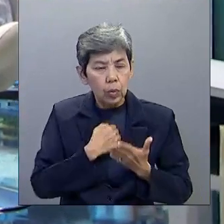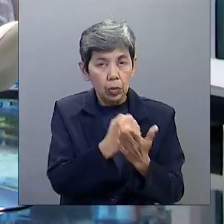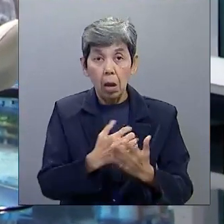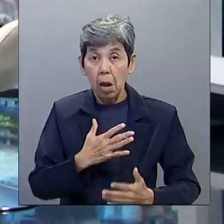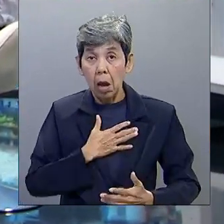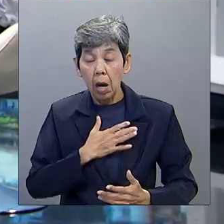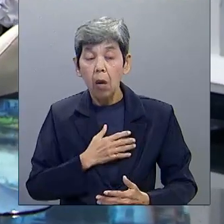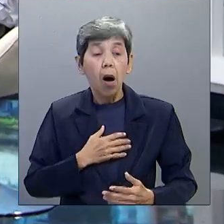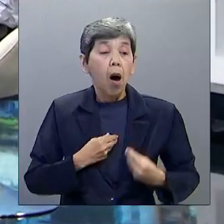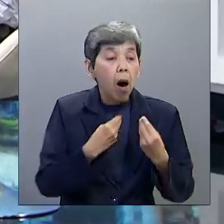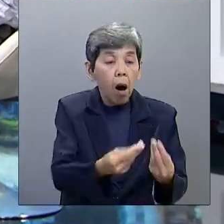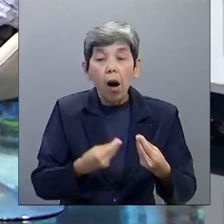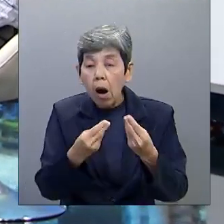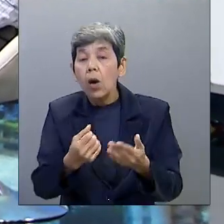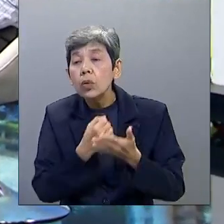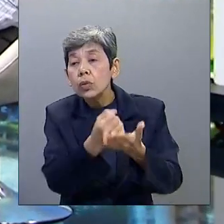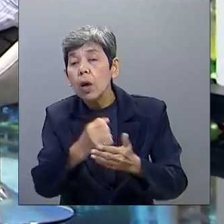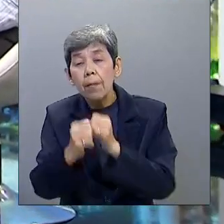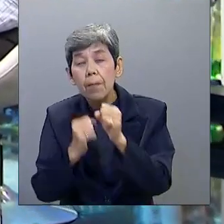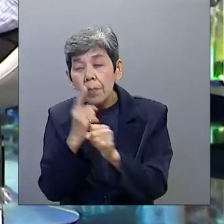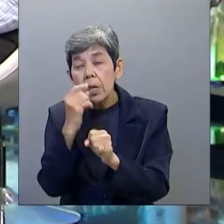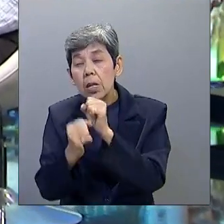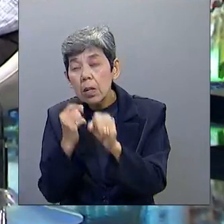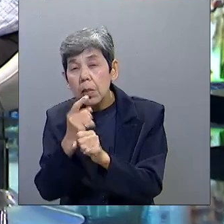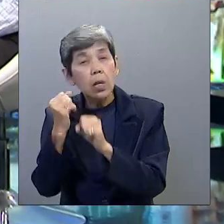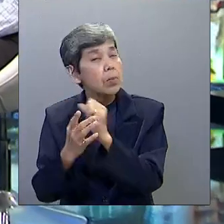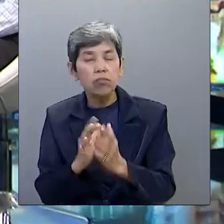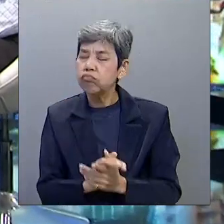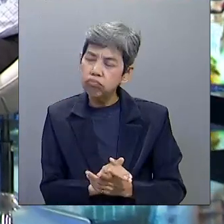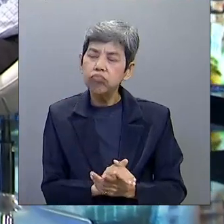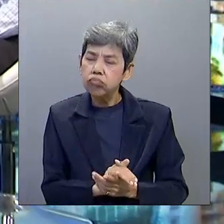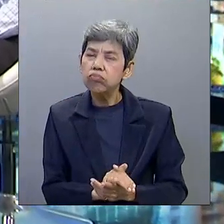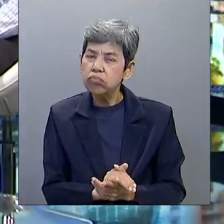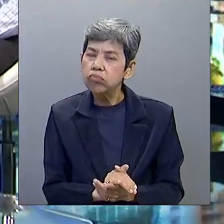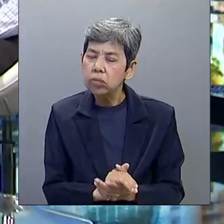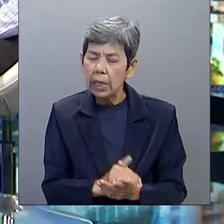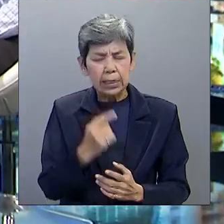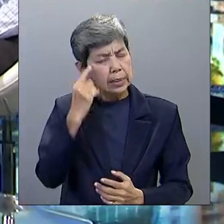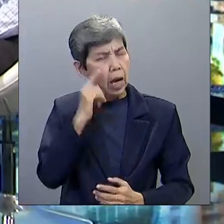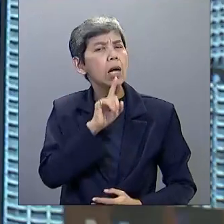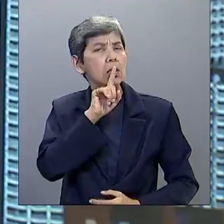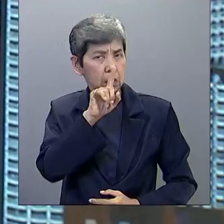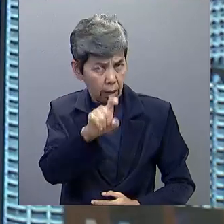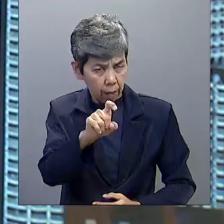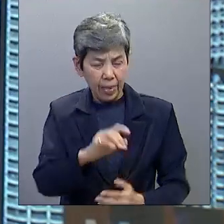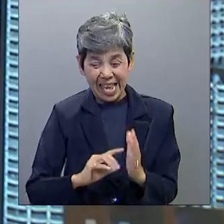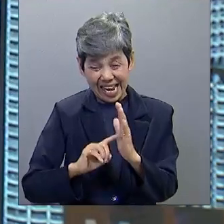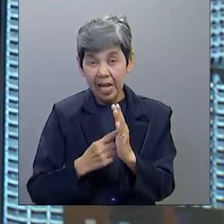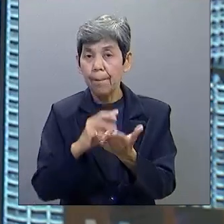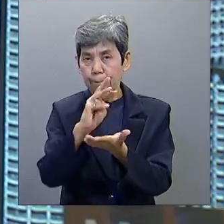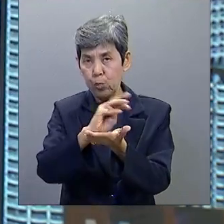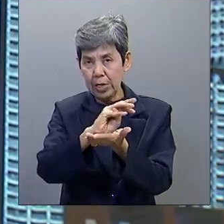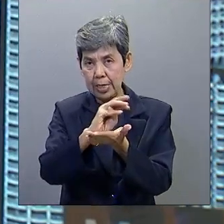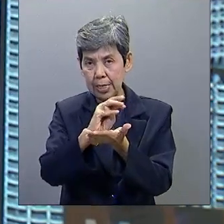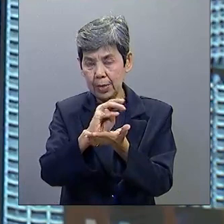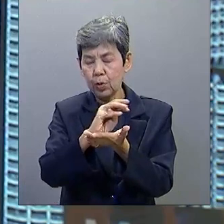เราไปให้ในทุกๆปีมันก็อาจจะไม่ใช่เรื่องของการแก้ไขปัญหาอย่างยั่งยืนทีนี้ต้องถามก่อนค่ะเริ่มจากมูลนิธิก่